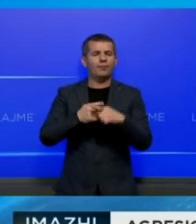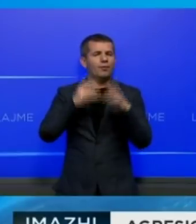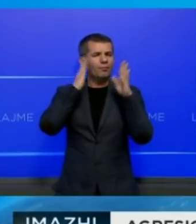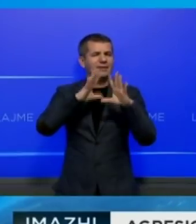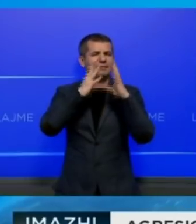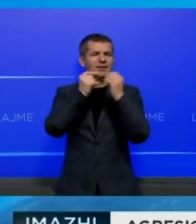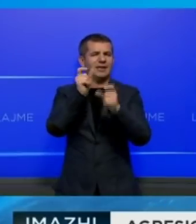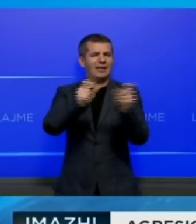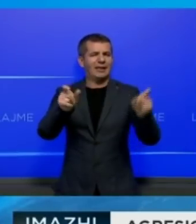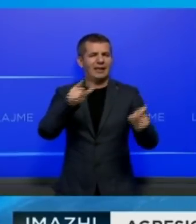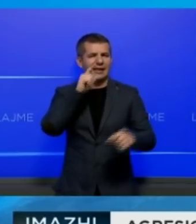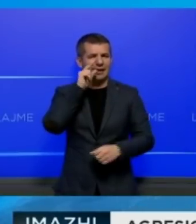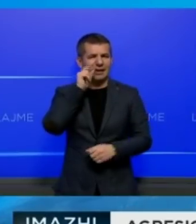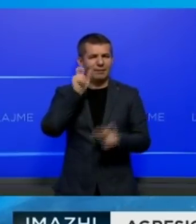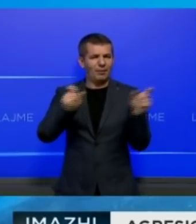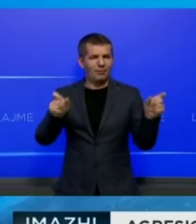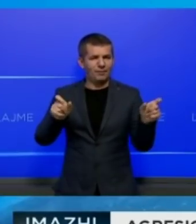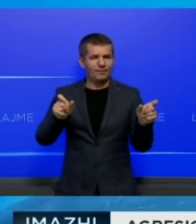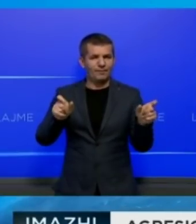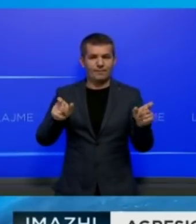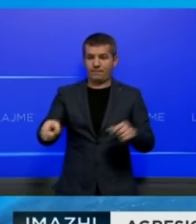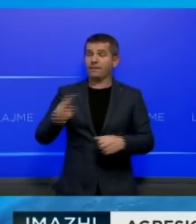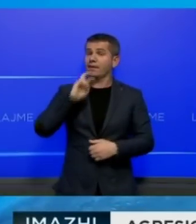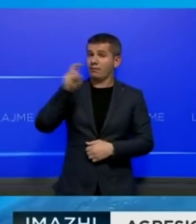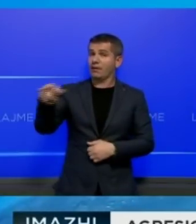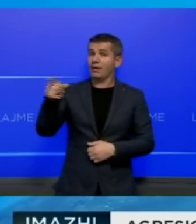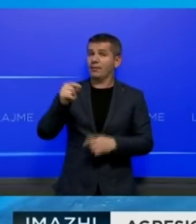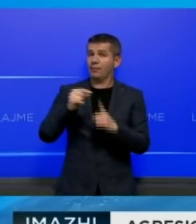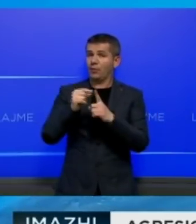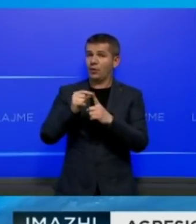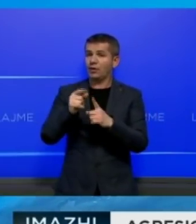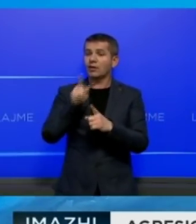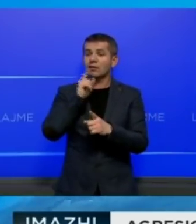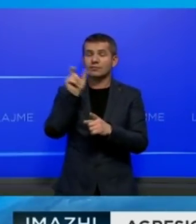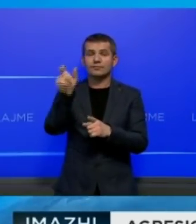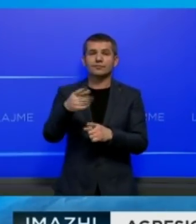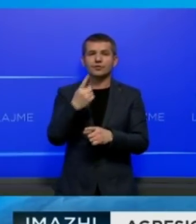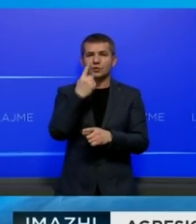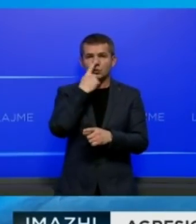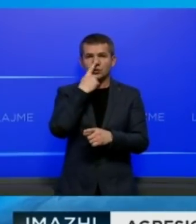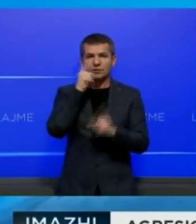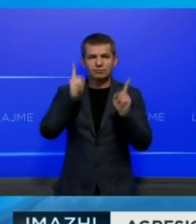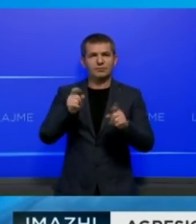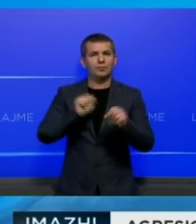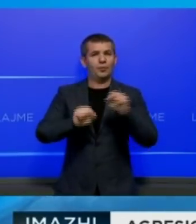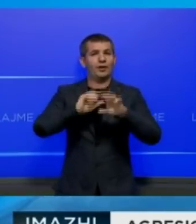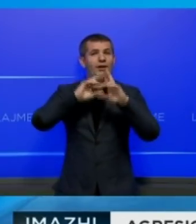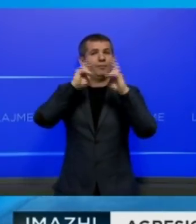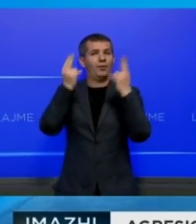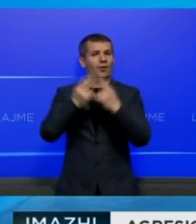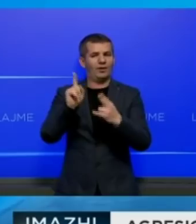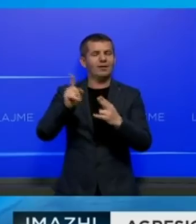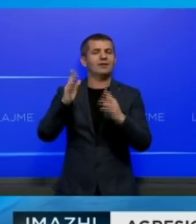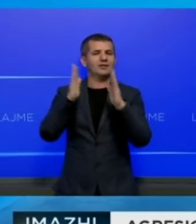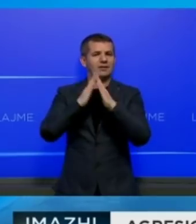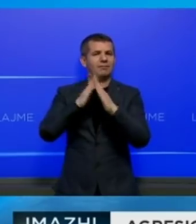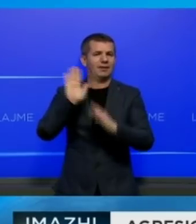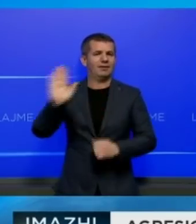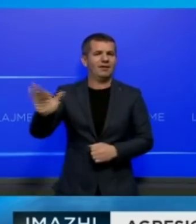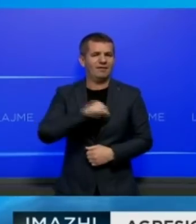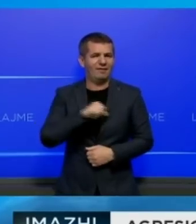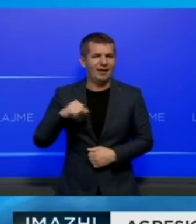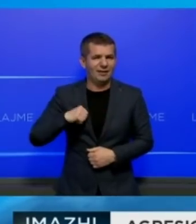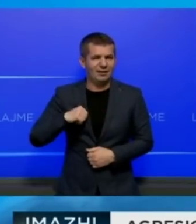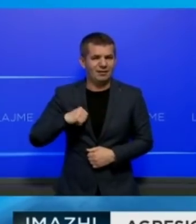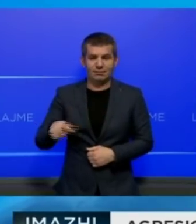të tjera, Volodymyr Zelenski thot Putinit se ai duhet të mbrojë njerëzit që flasin rusisht jo në të gjithë botën, por në shtëpinë e tyre. Kjo duke të